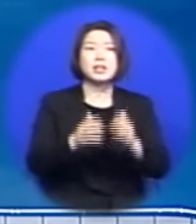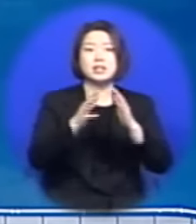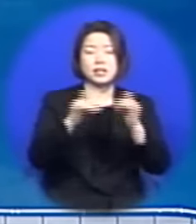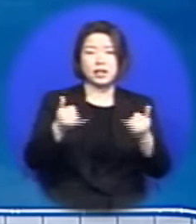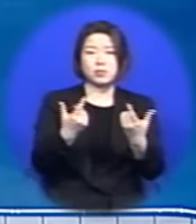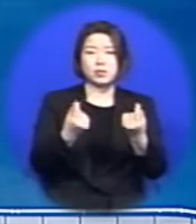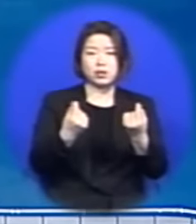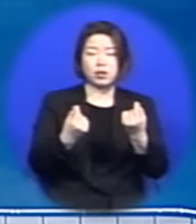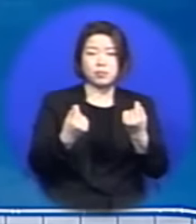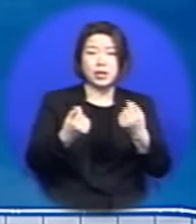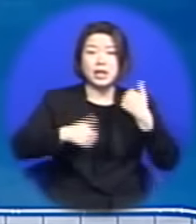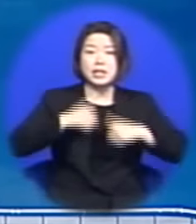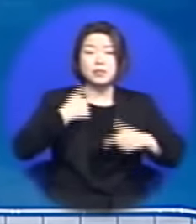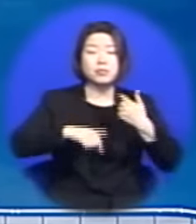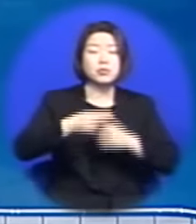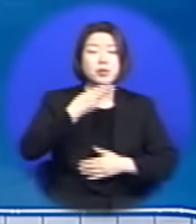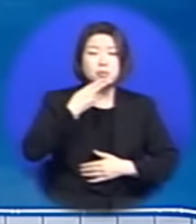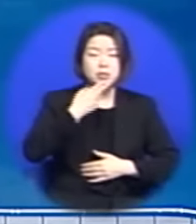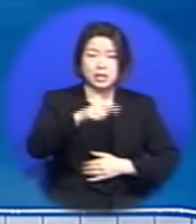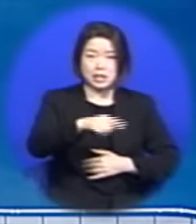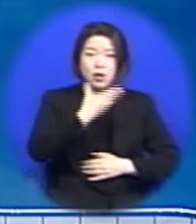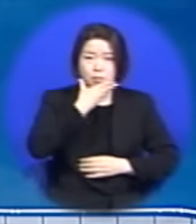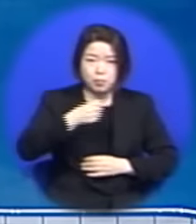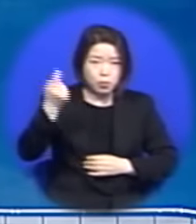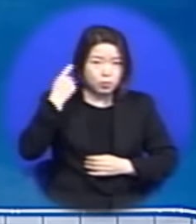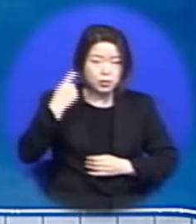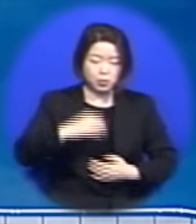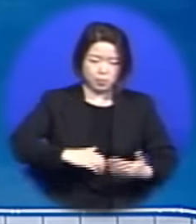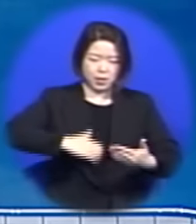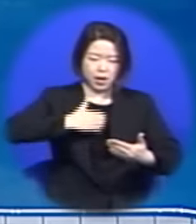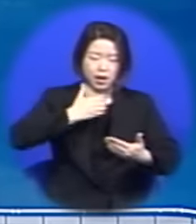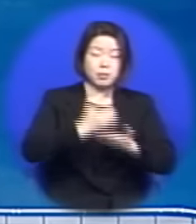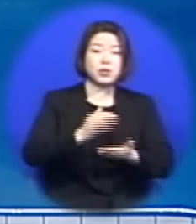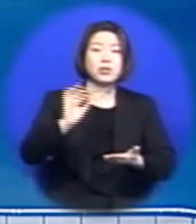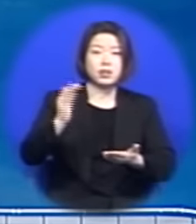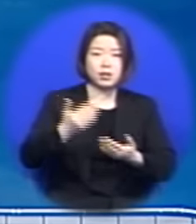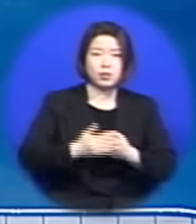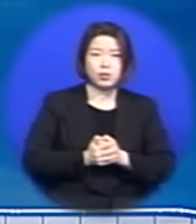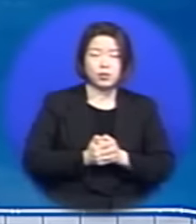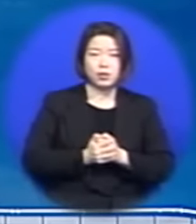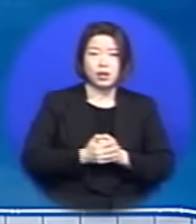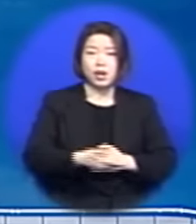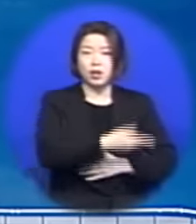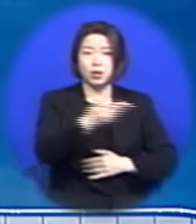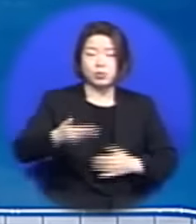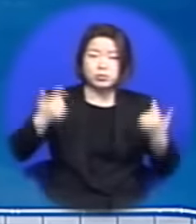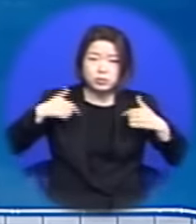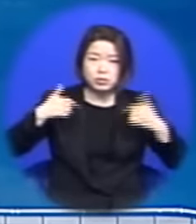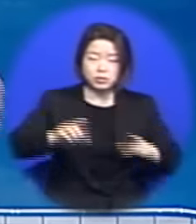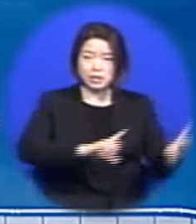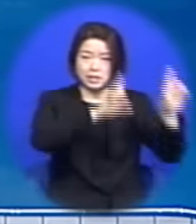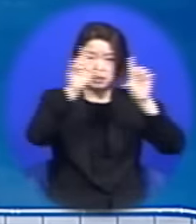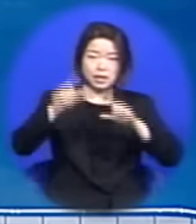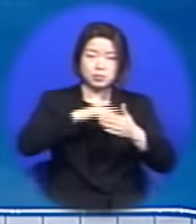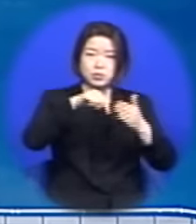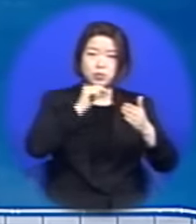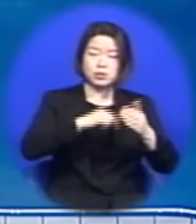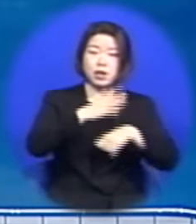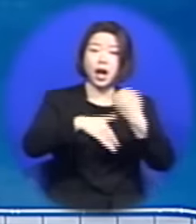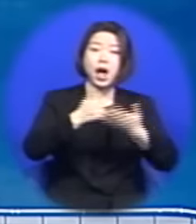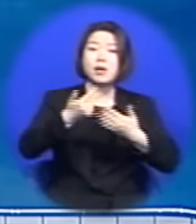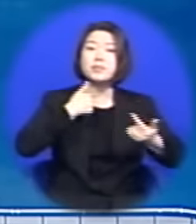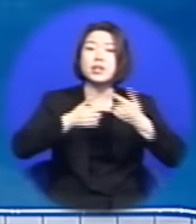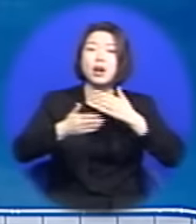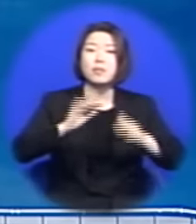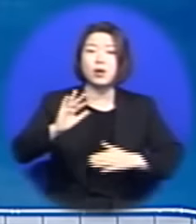없어요 이건 복음이고 감격이에요 여러분 늘 삶속에서 하나님을 체험하고